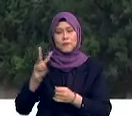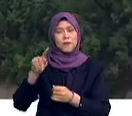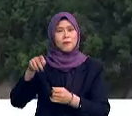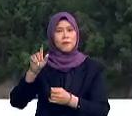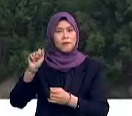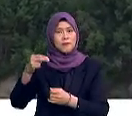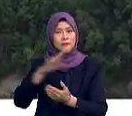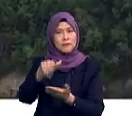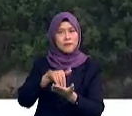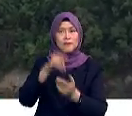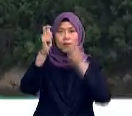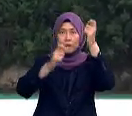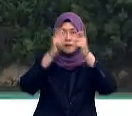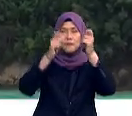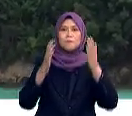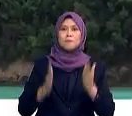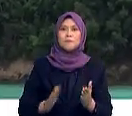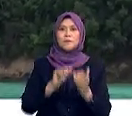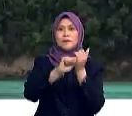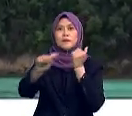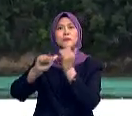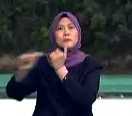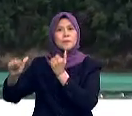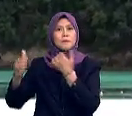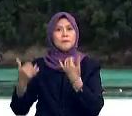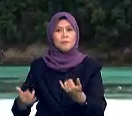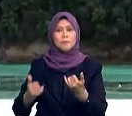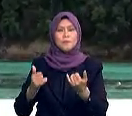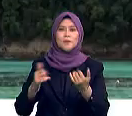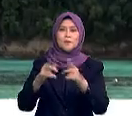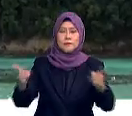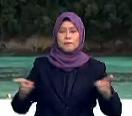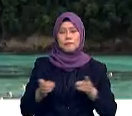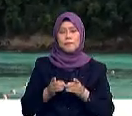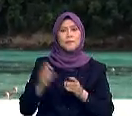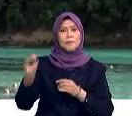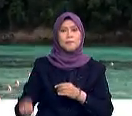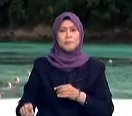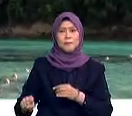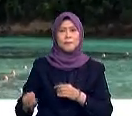Tourism Malaysia juga bercadang mengadakan kempen sama di wilayah utara dan selatan Semenanjung.